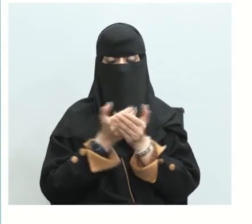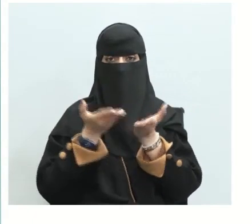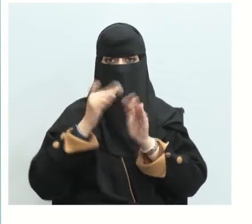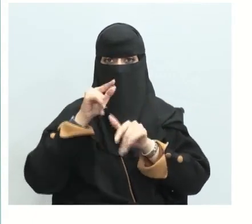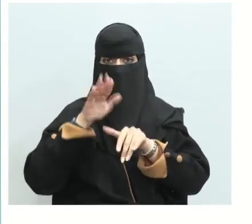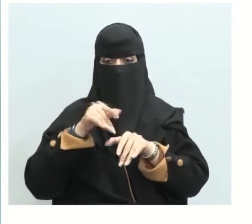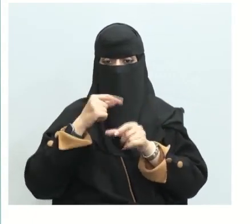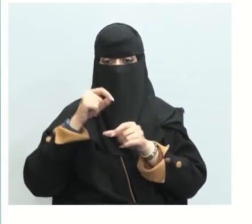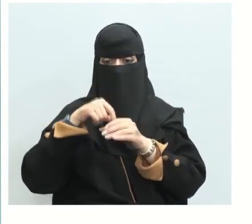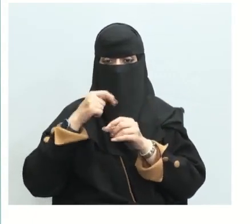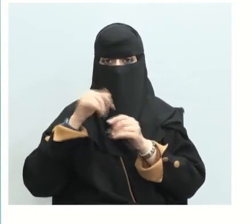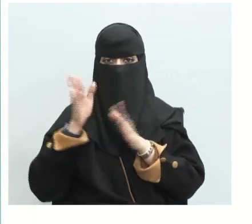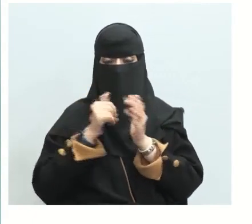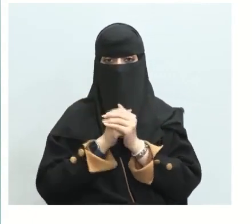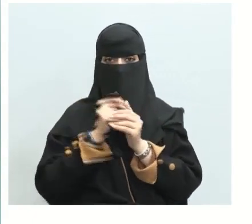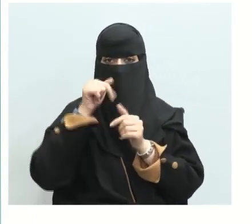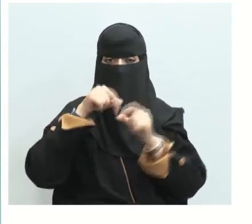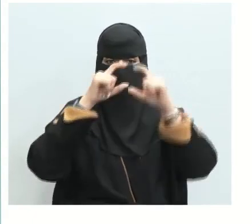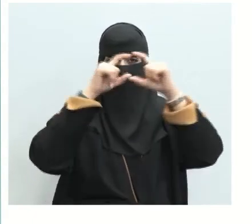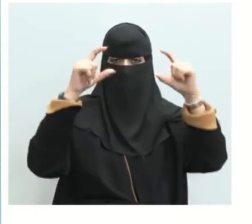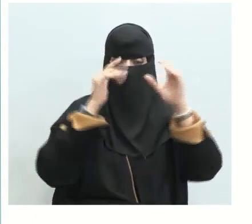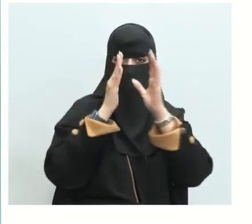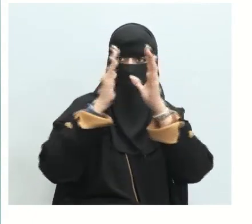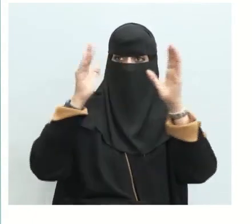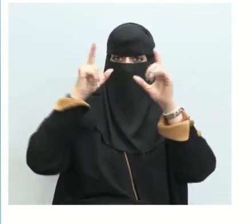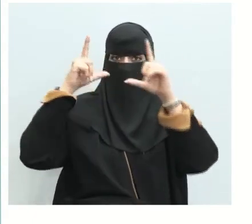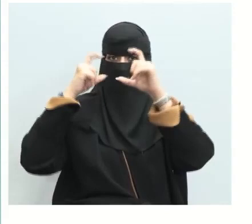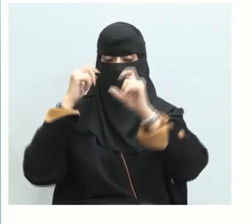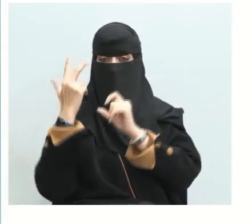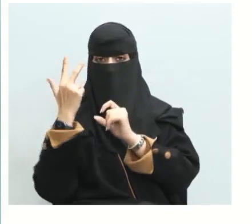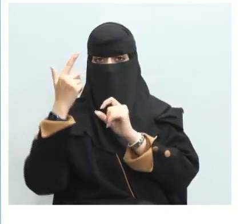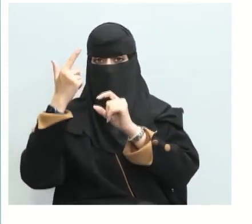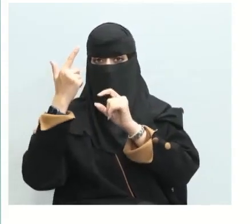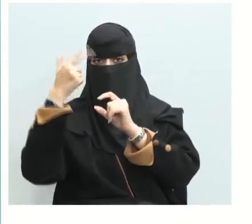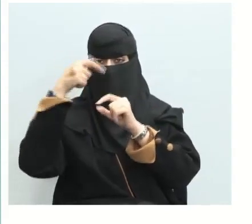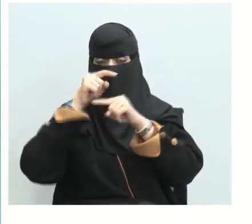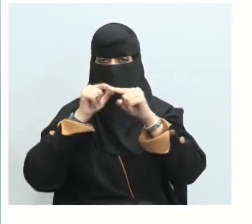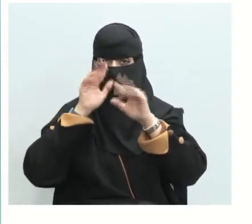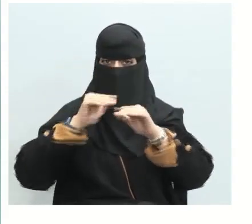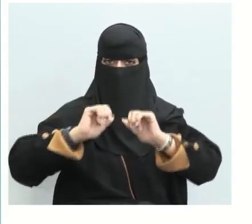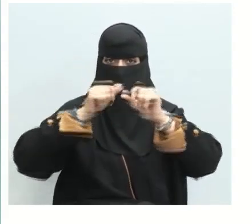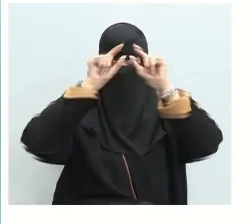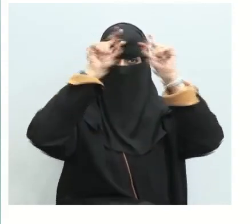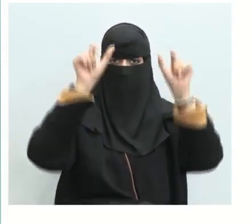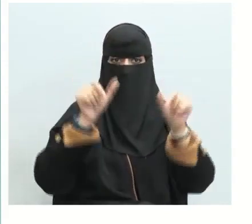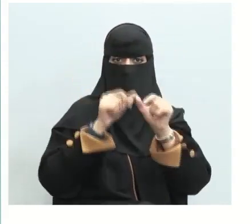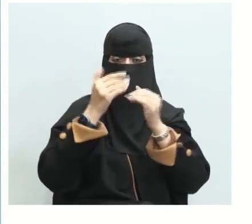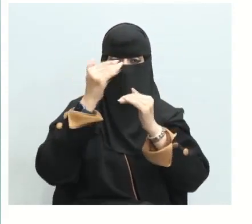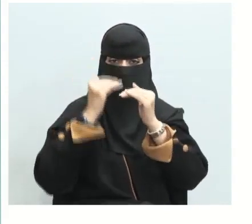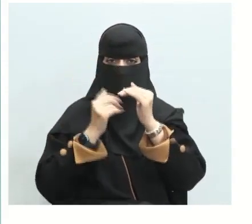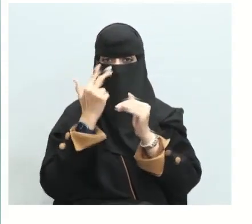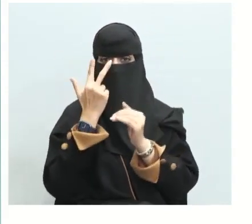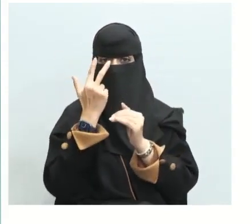أيضا في المثال التالي سيتم تكبير عرض الصورة إلى 70% إذا كان إطار عرض الشاشة أقل